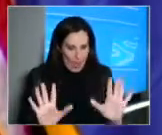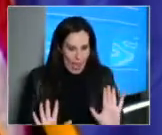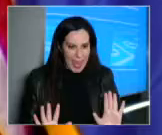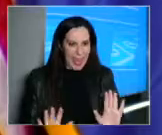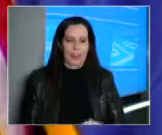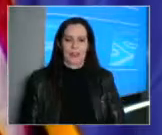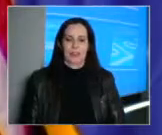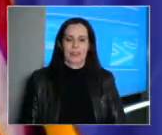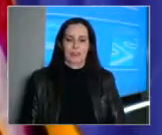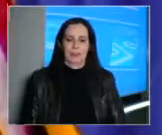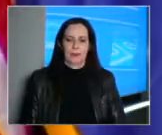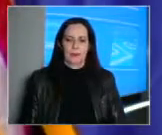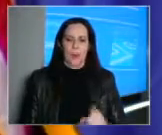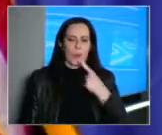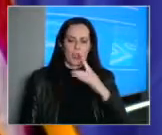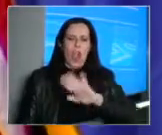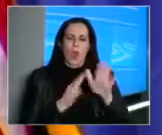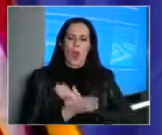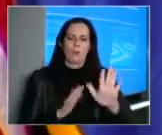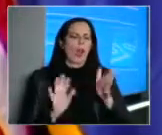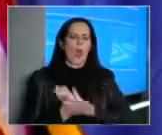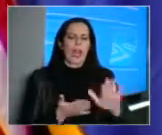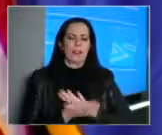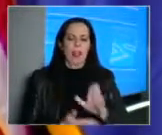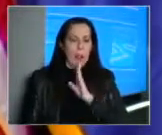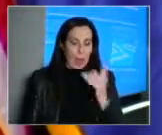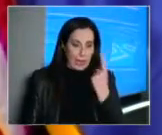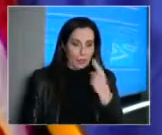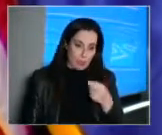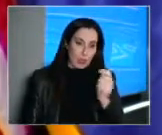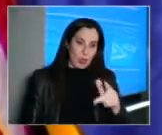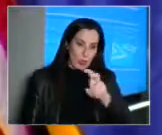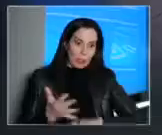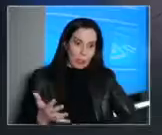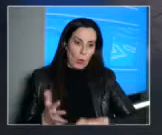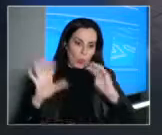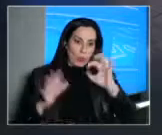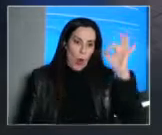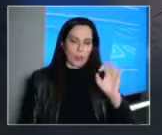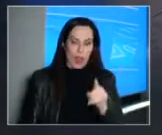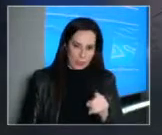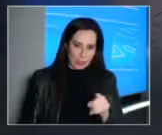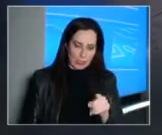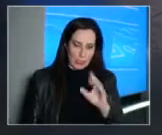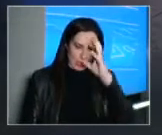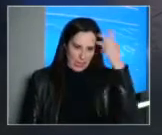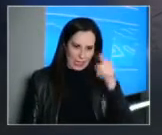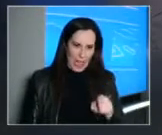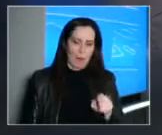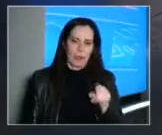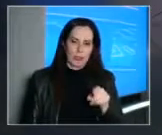okay? He says, everything's free, everything's free. The only problem is you're going to pay 90%. טוב, הקטע הזה של טראמפ